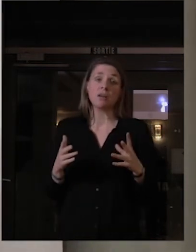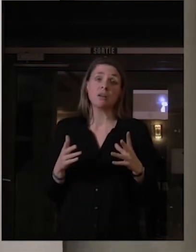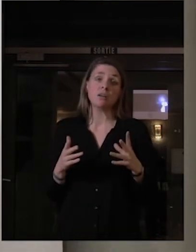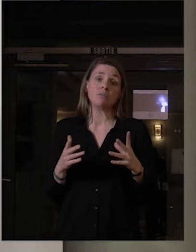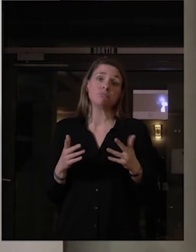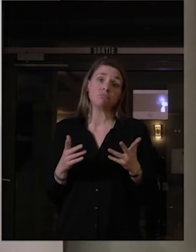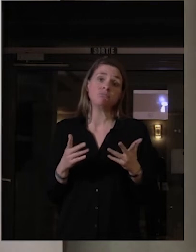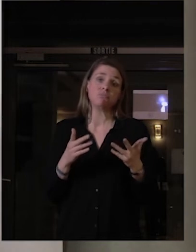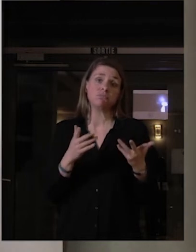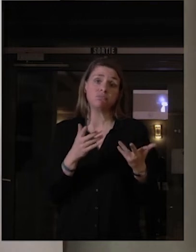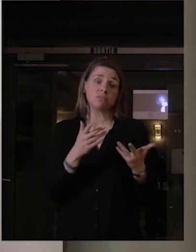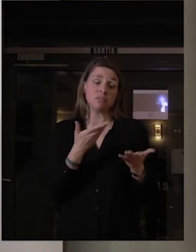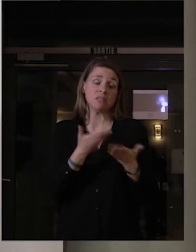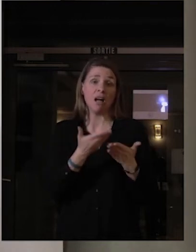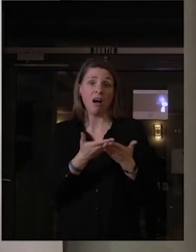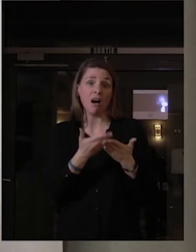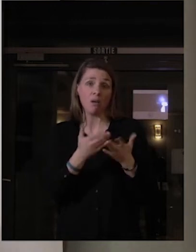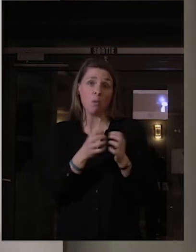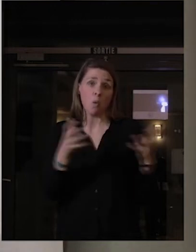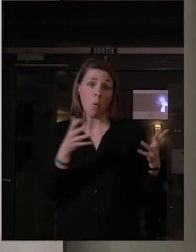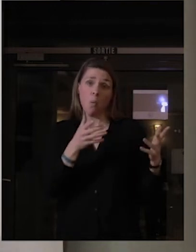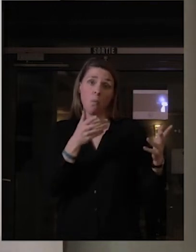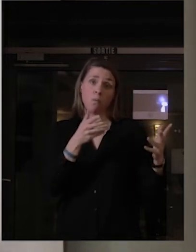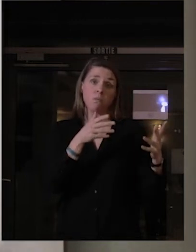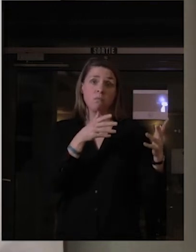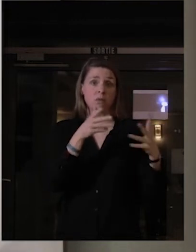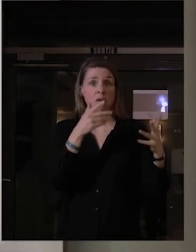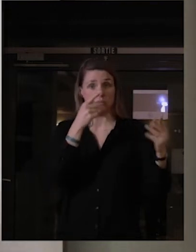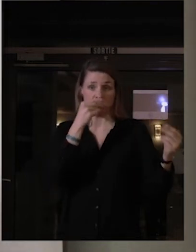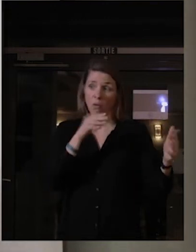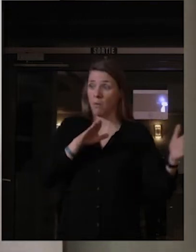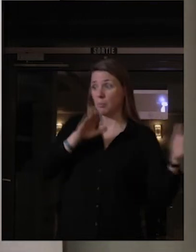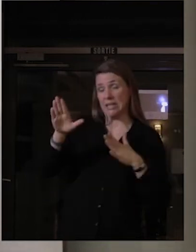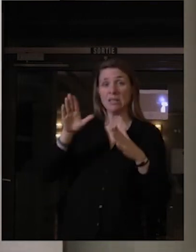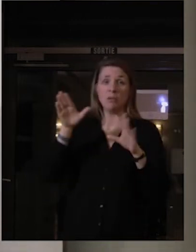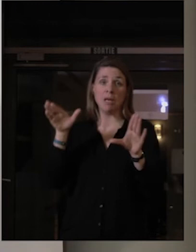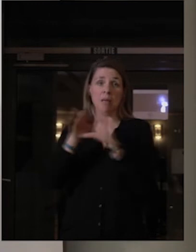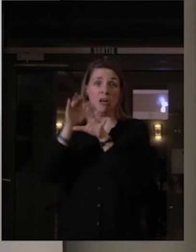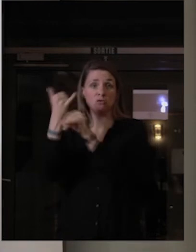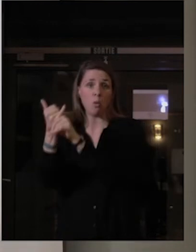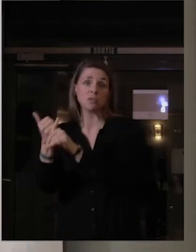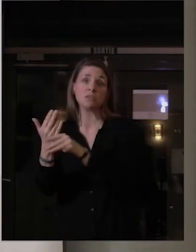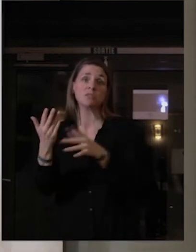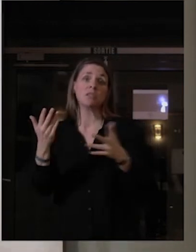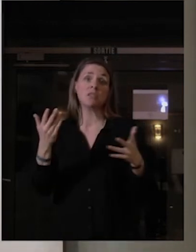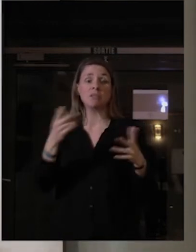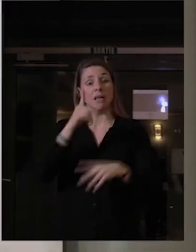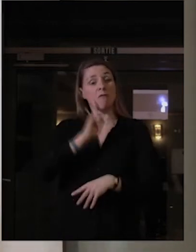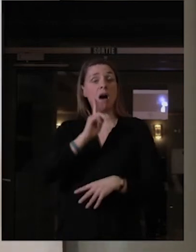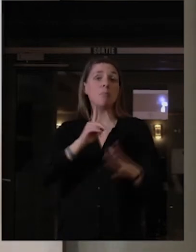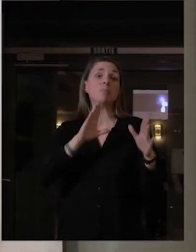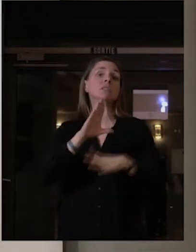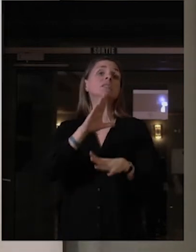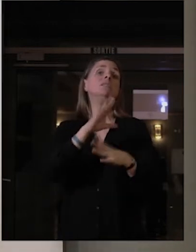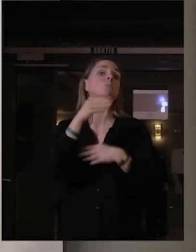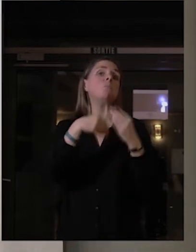sont un super moyen ou vraiment un gros moyen de transmettre les stéréotypes aussi, donc notamment sur les femmes qui font du sport. Donc